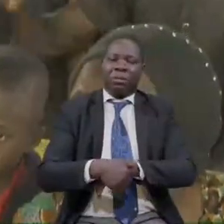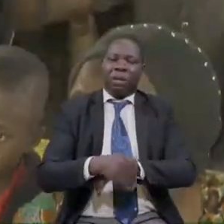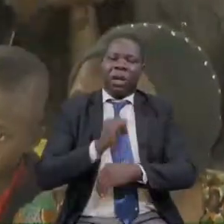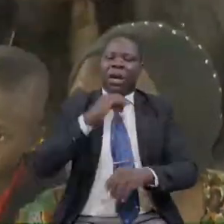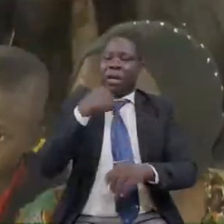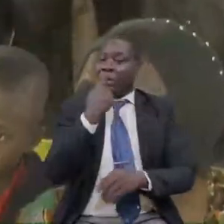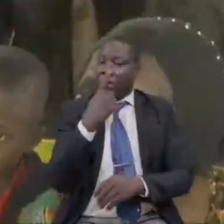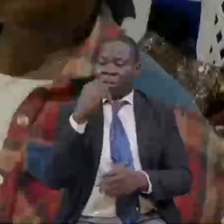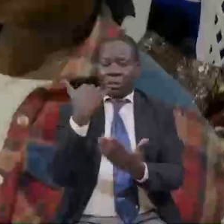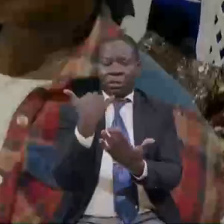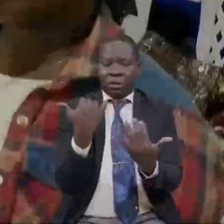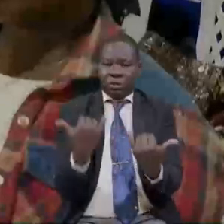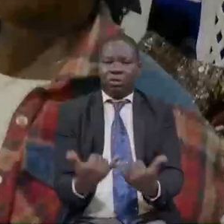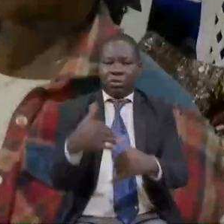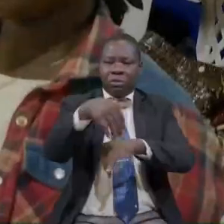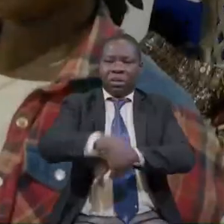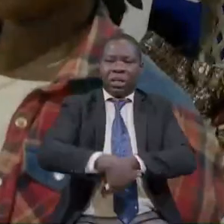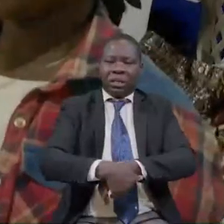Ce soir,